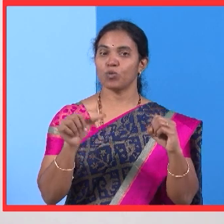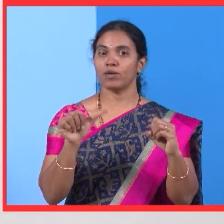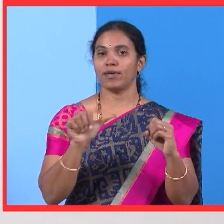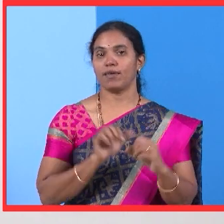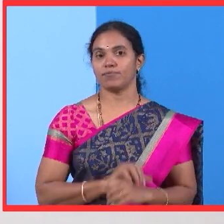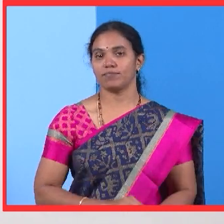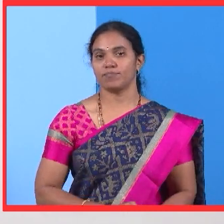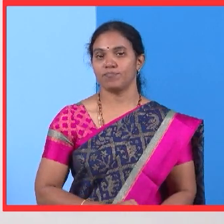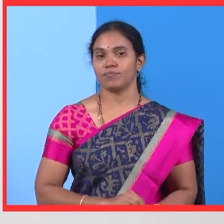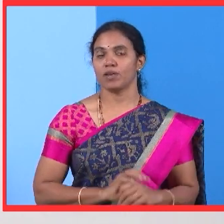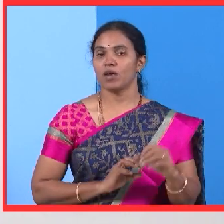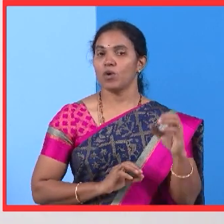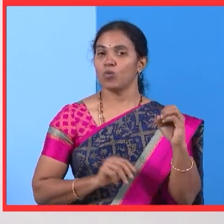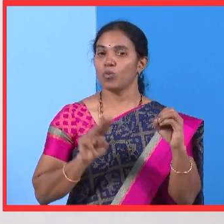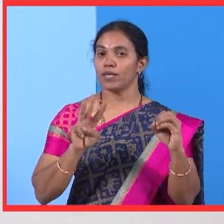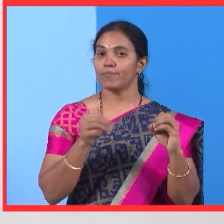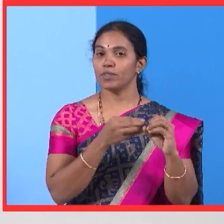ஓஎம்னுடைய தூரம் எக்ஸு,